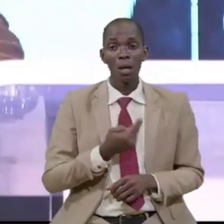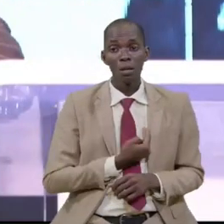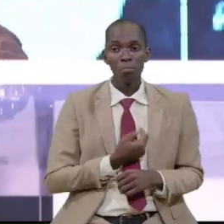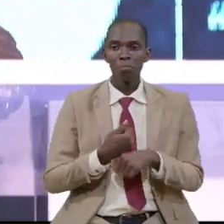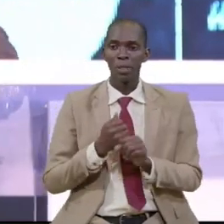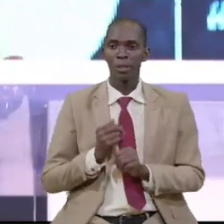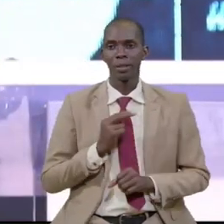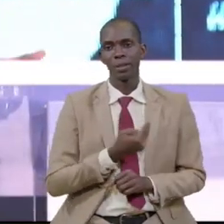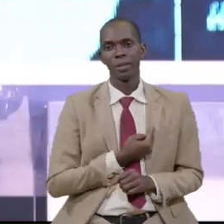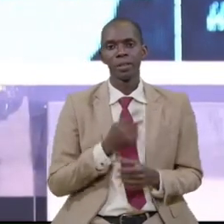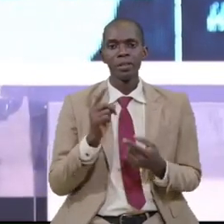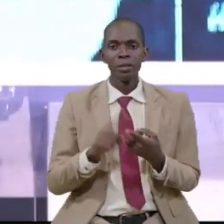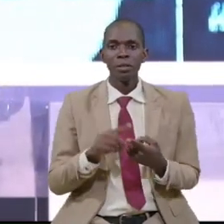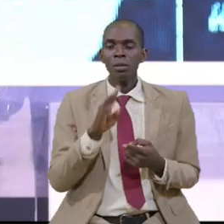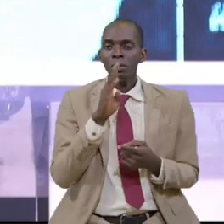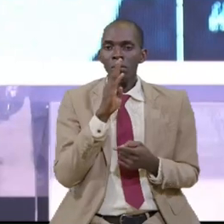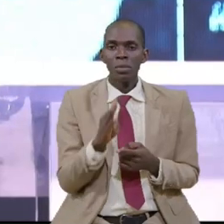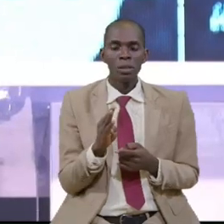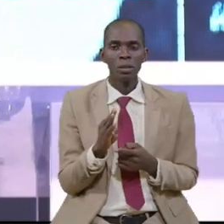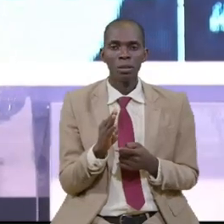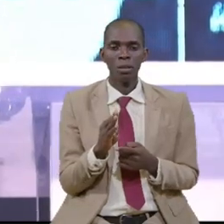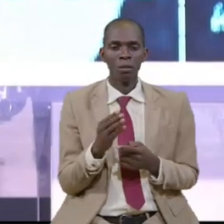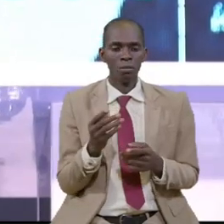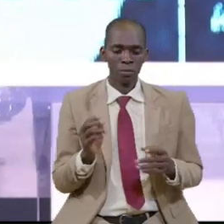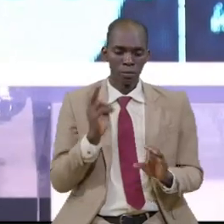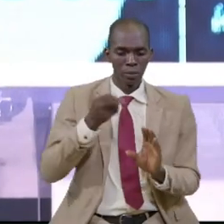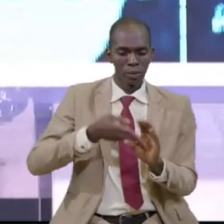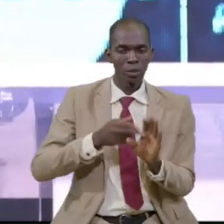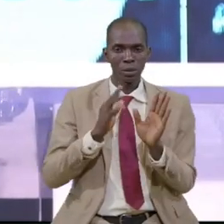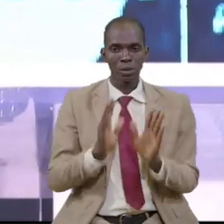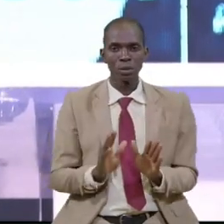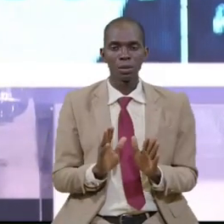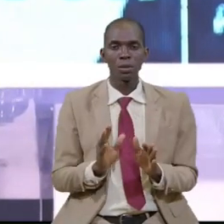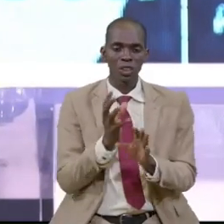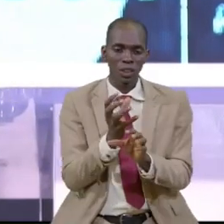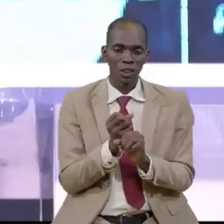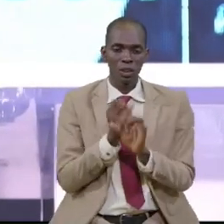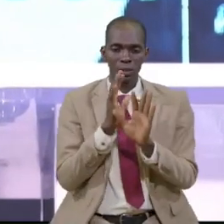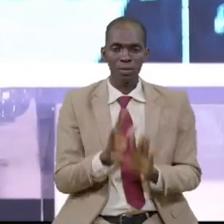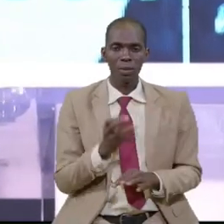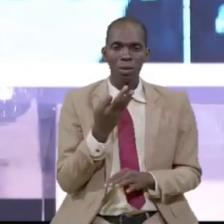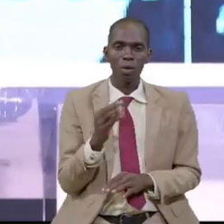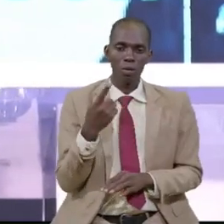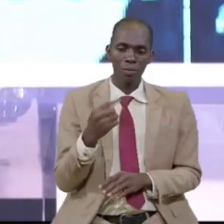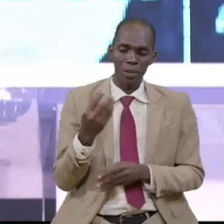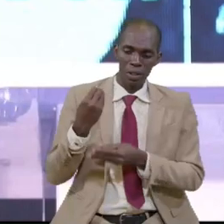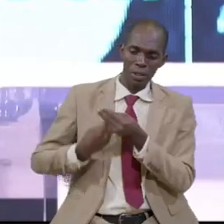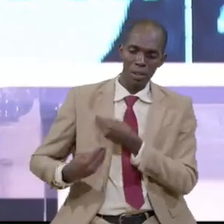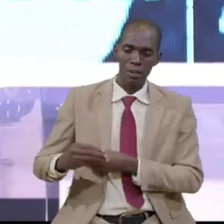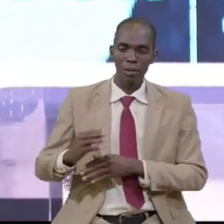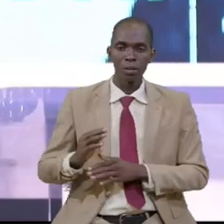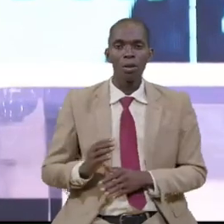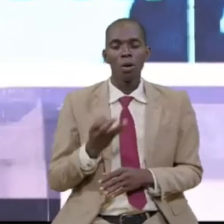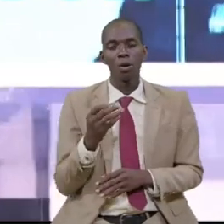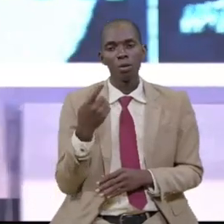vous a rendu capable d'avoir part à l'héritage des saints dans la